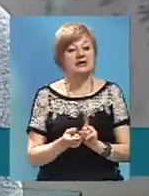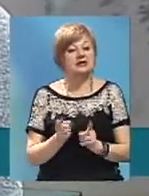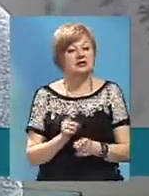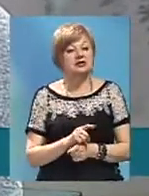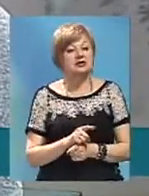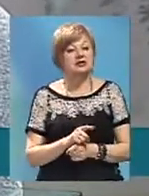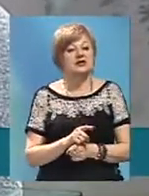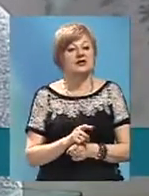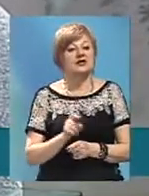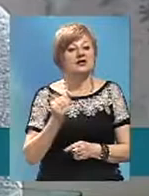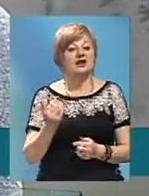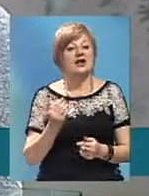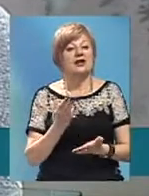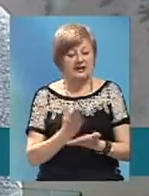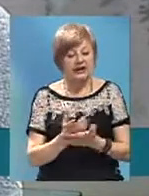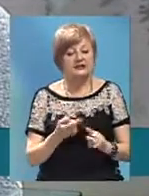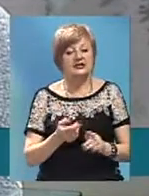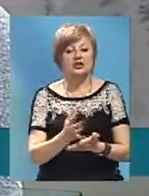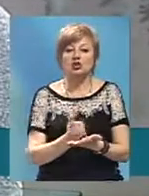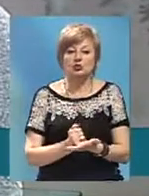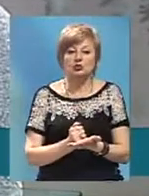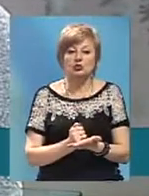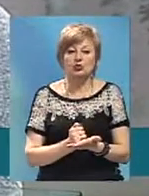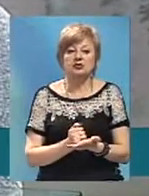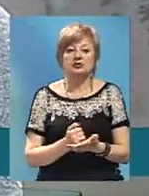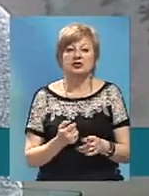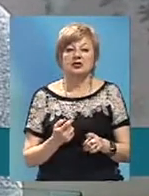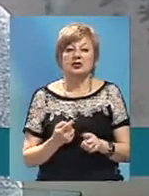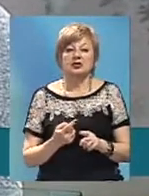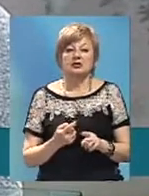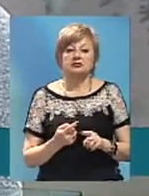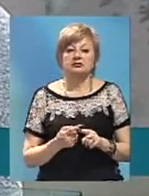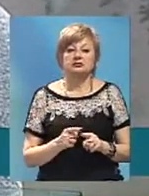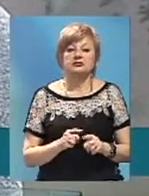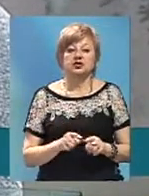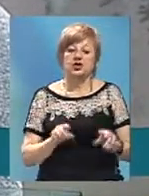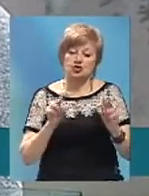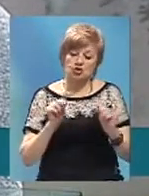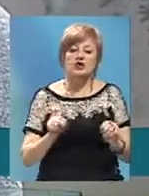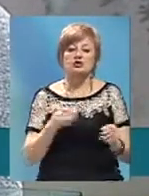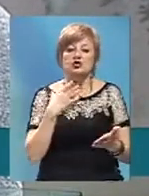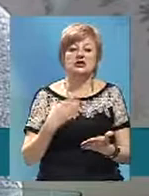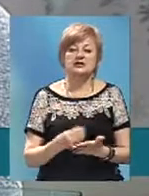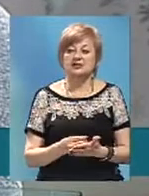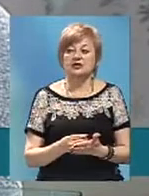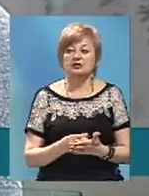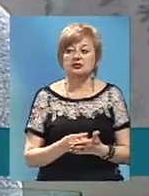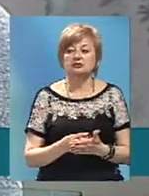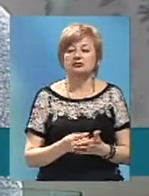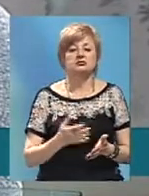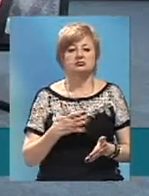ви зустрічалися, от ви відчуваєте, що є цей ресурс? Чи це просто вони заручники ну, чесності своєї, треба вже, і вони послідовно